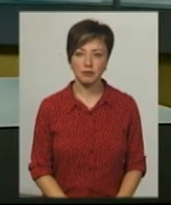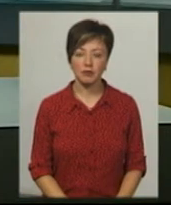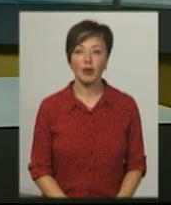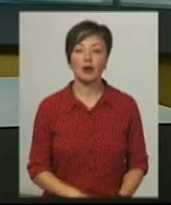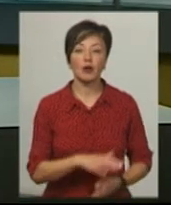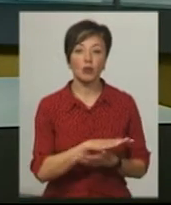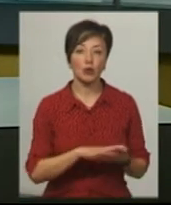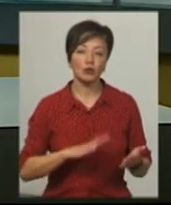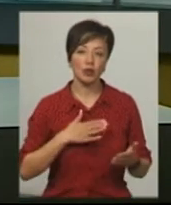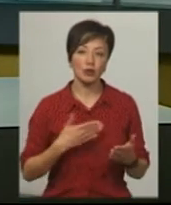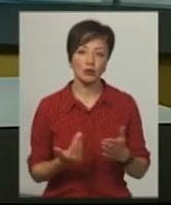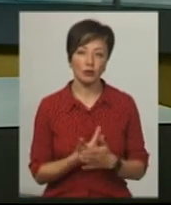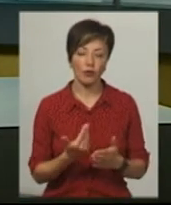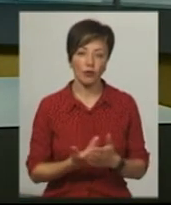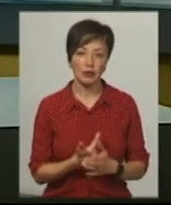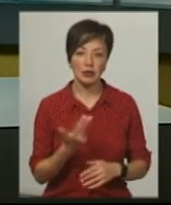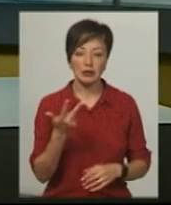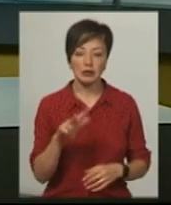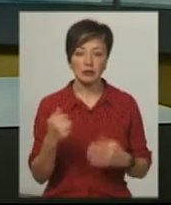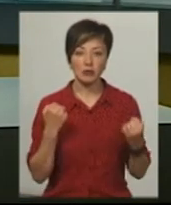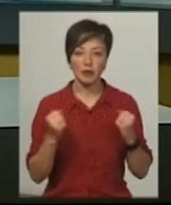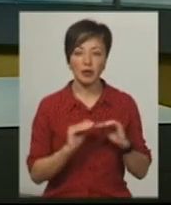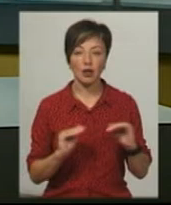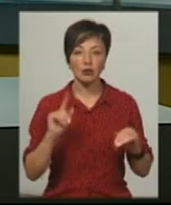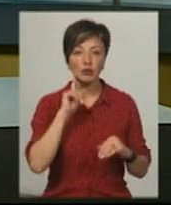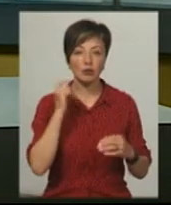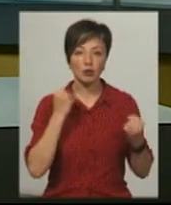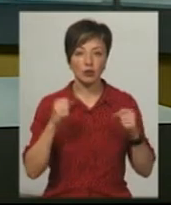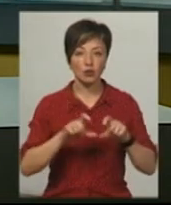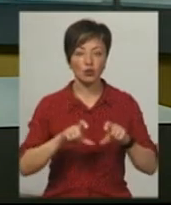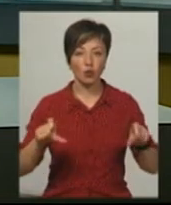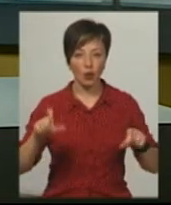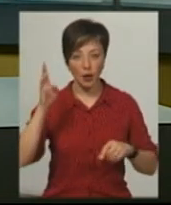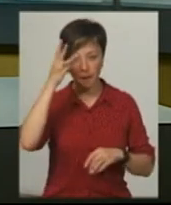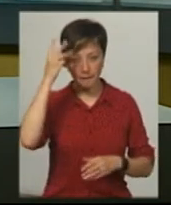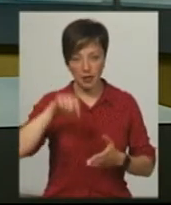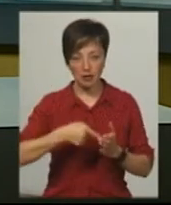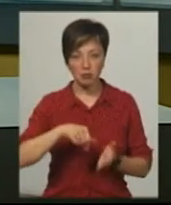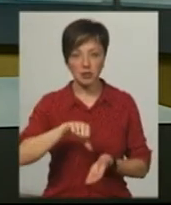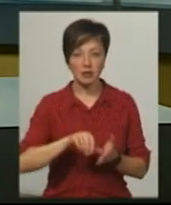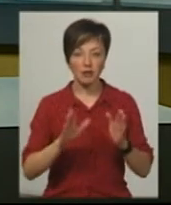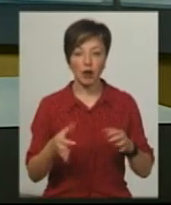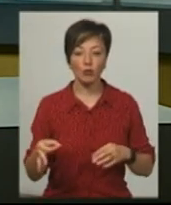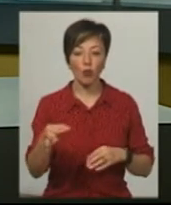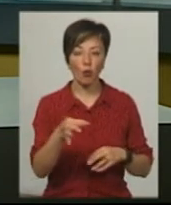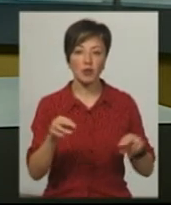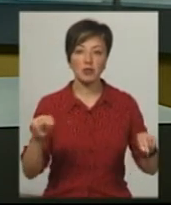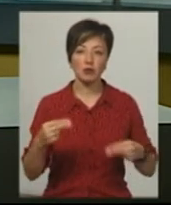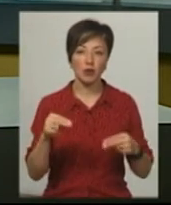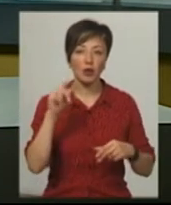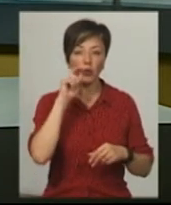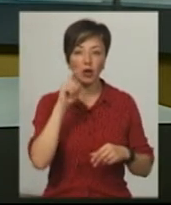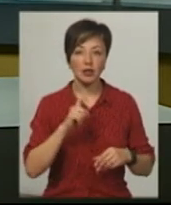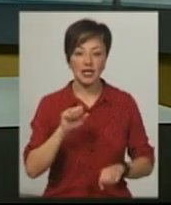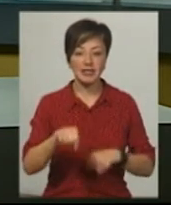Ми продовжимо наш випуск новин. Три спортсменки з дитячо-юнацько-спортивної школи Хмельницького представлятимуть область на чемпіонаті